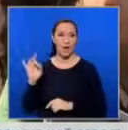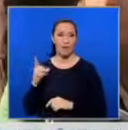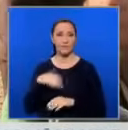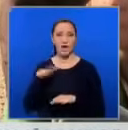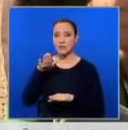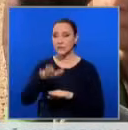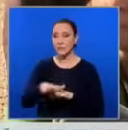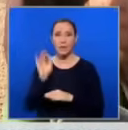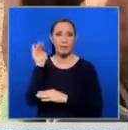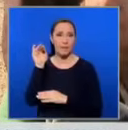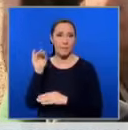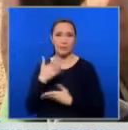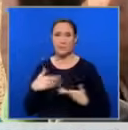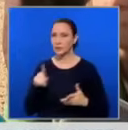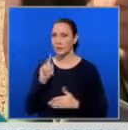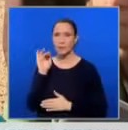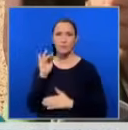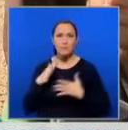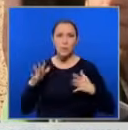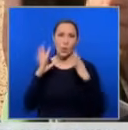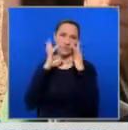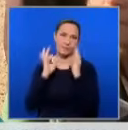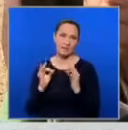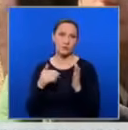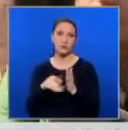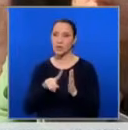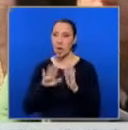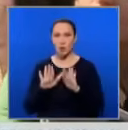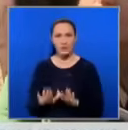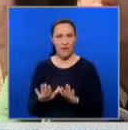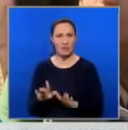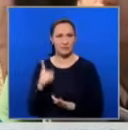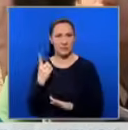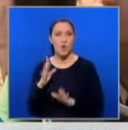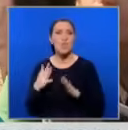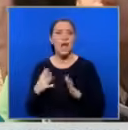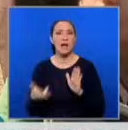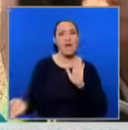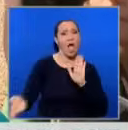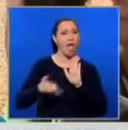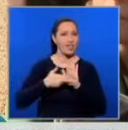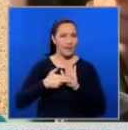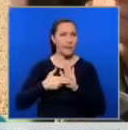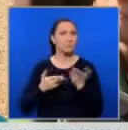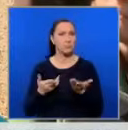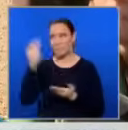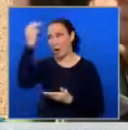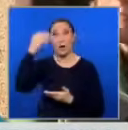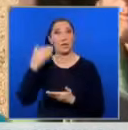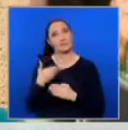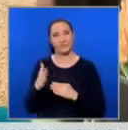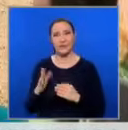стъпка напред, но ние трябва да бъдем много внимателни, за да не останем само с някакъв етикет. Ето, България вече е в Шенген.